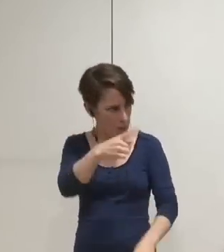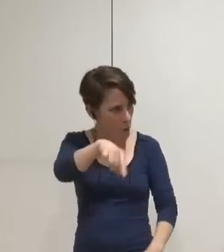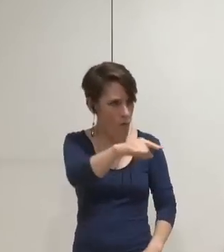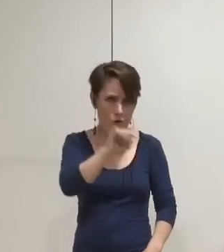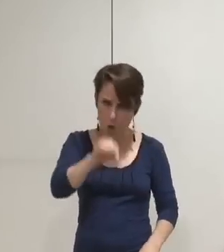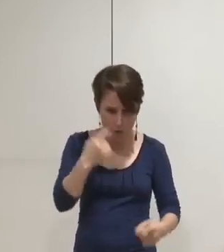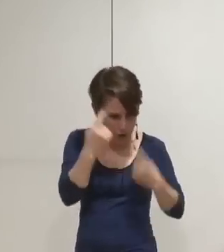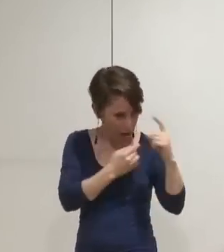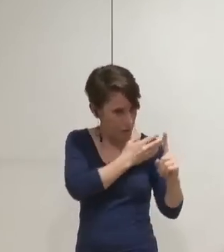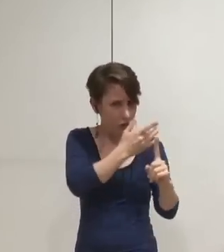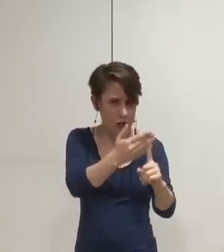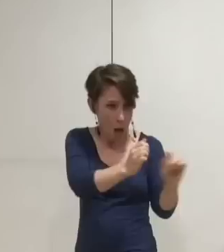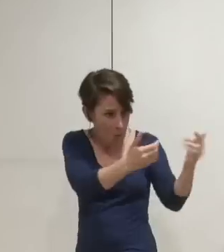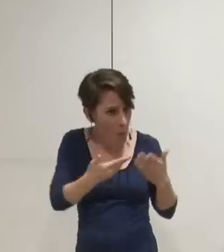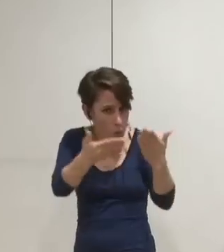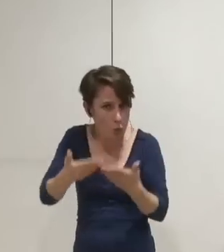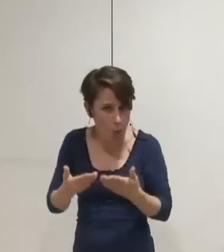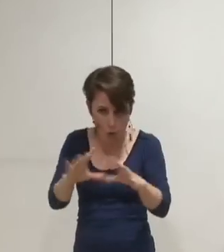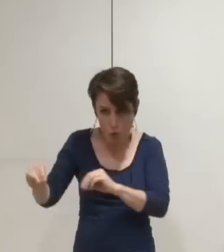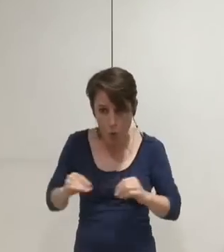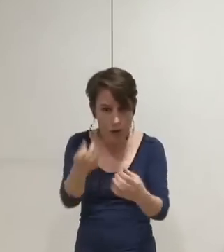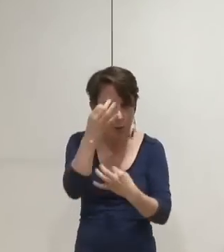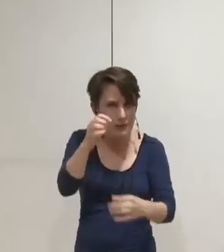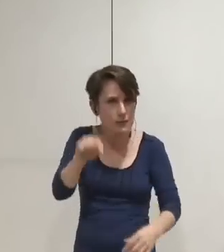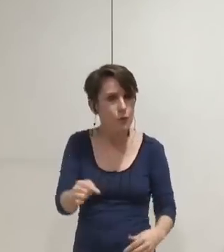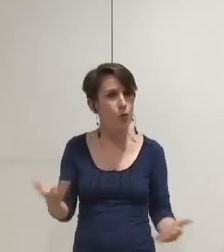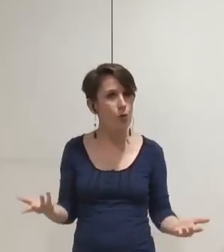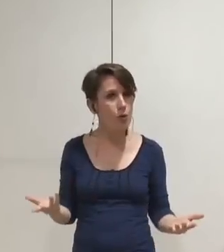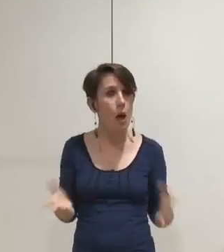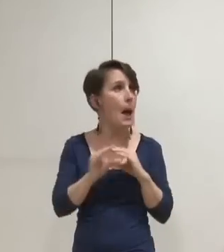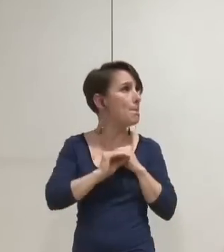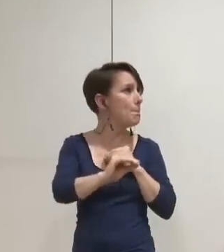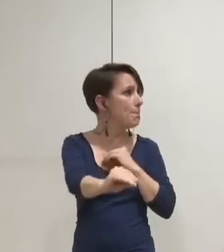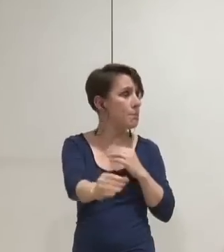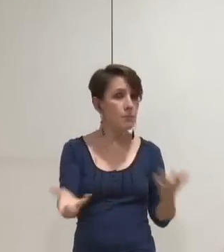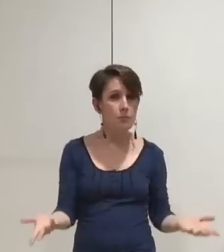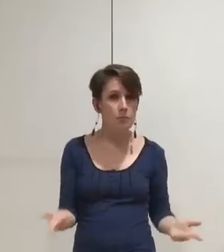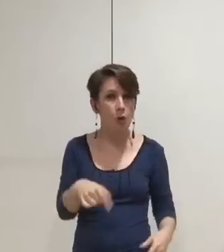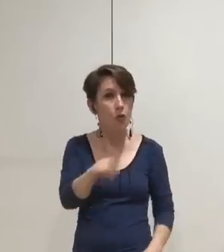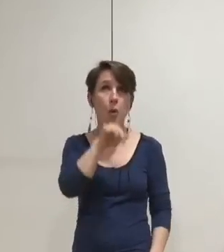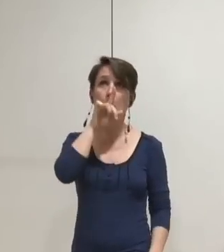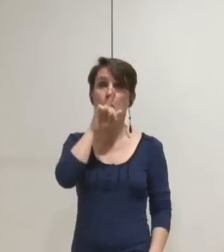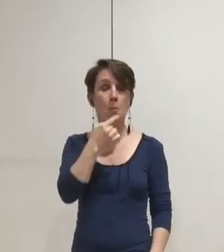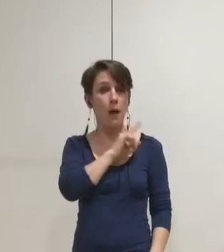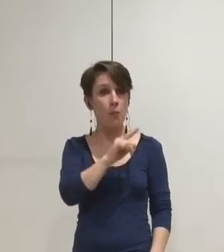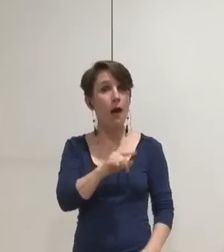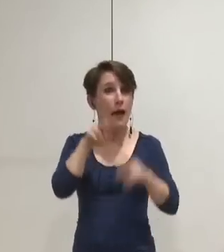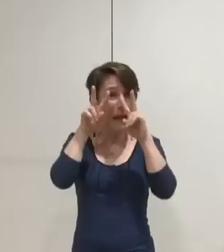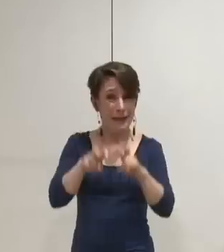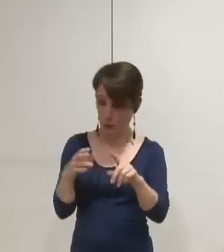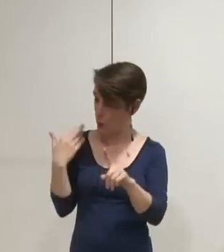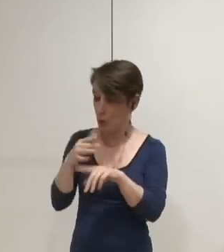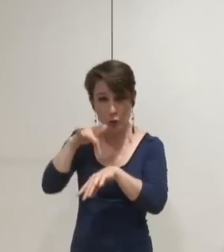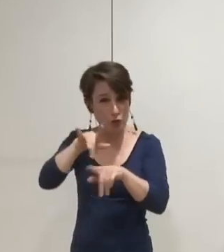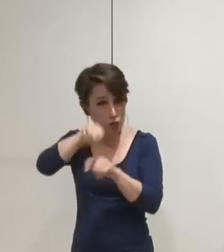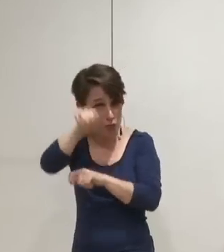réflexion mais de propositions concrètes et précises vous n'en faites pas état l'étude de KMG le mentionne comme étant